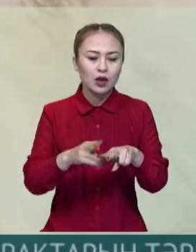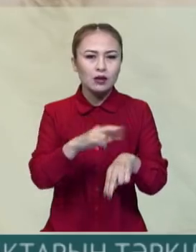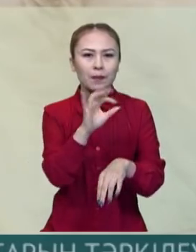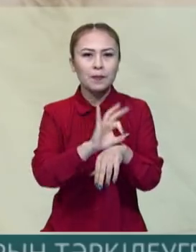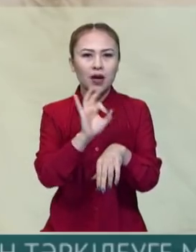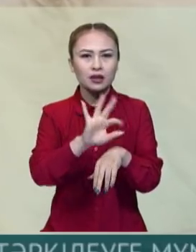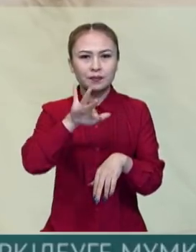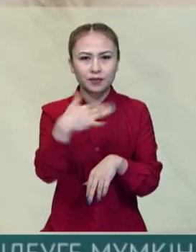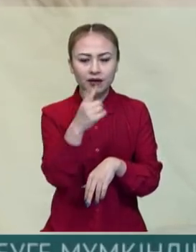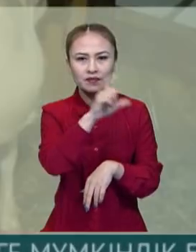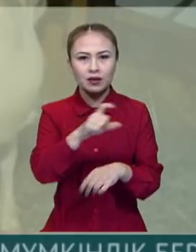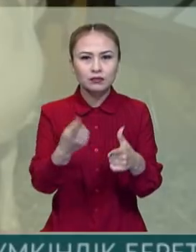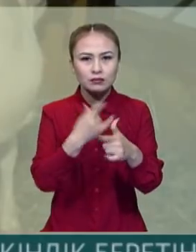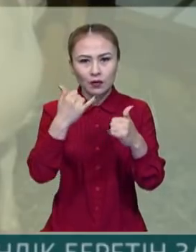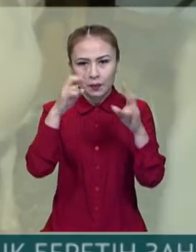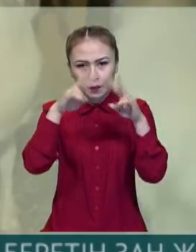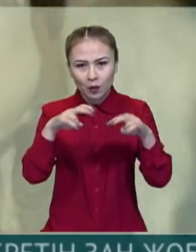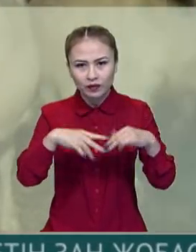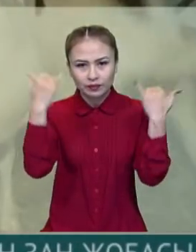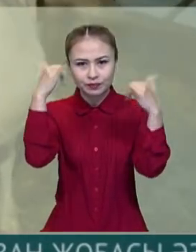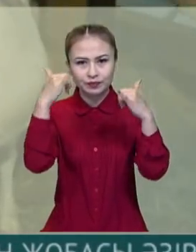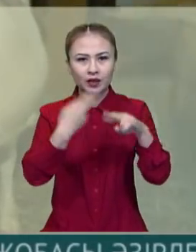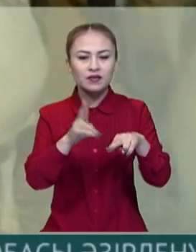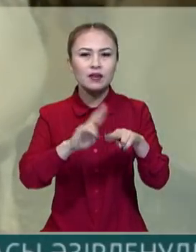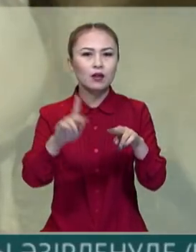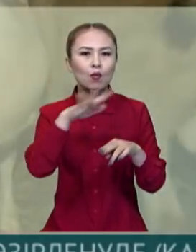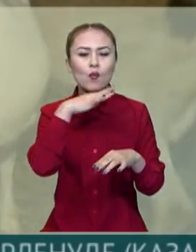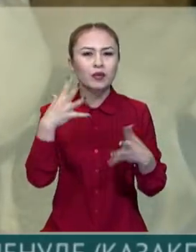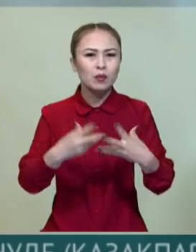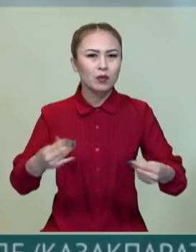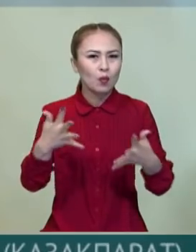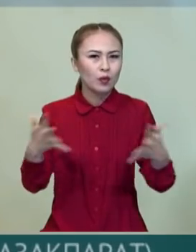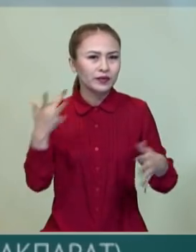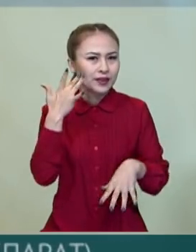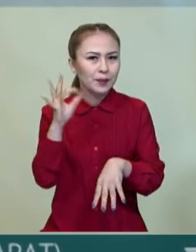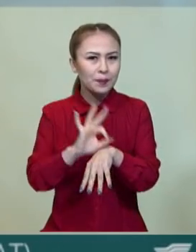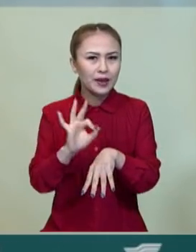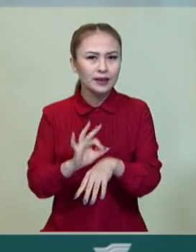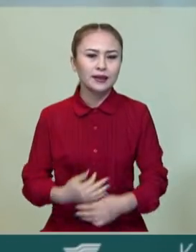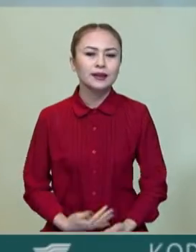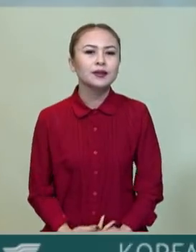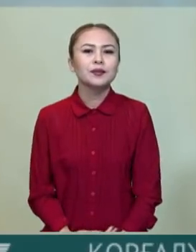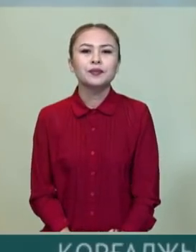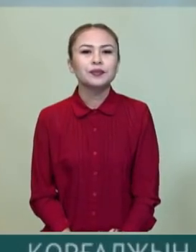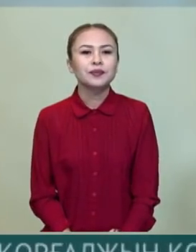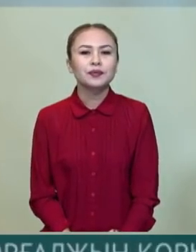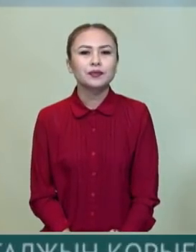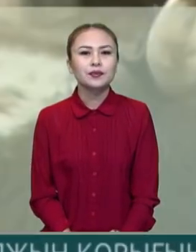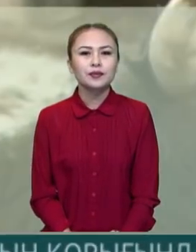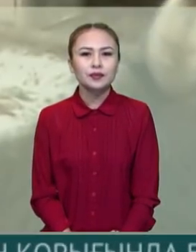55 ошағы мамандардың жіті бақылауында. Аталмыш дерт әсіресе көктем айларында ерекше белең алады.